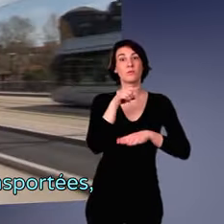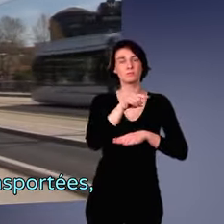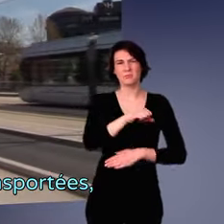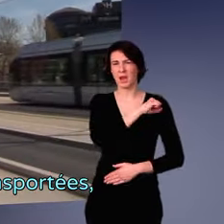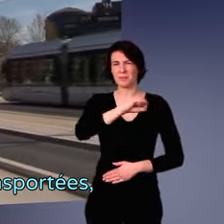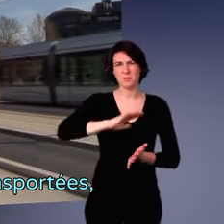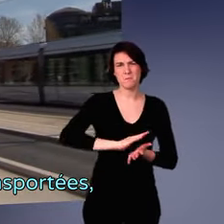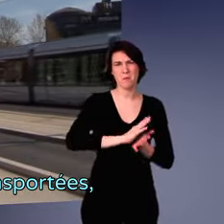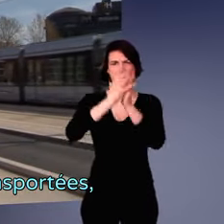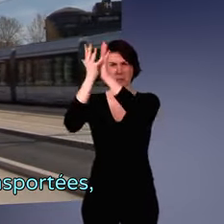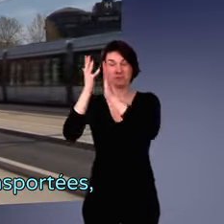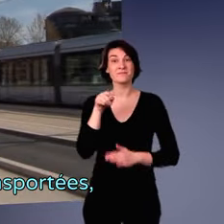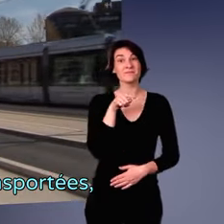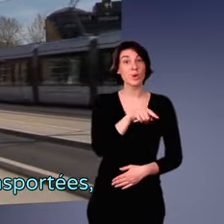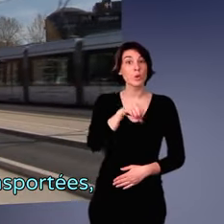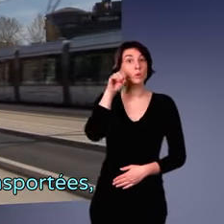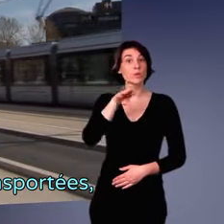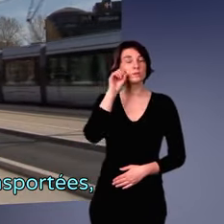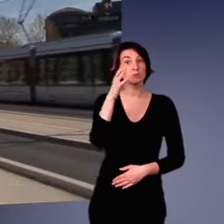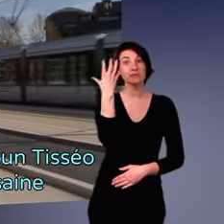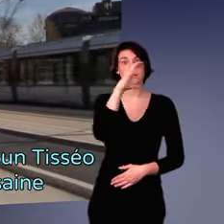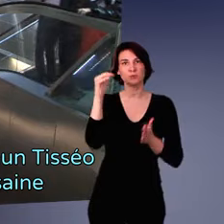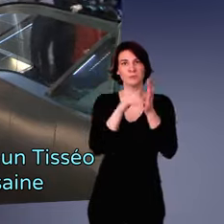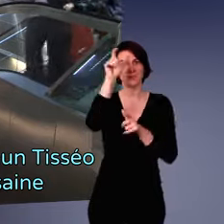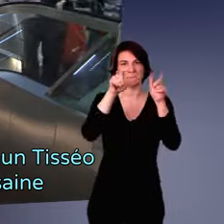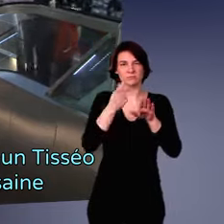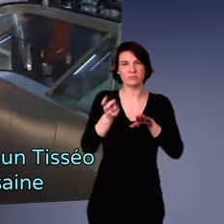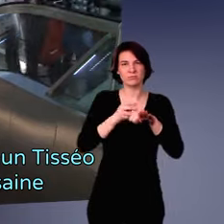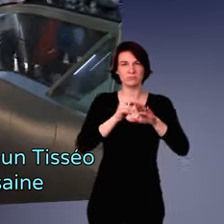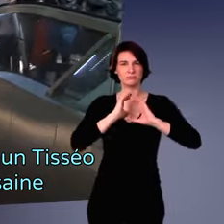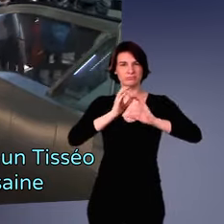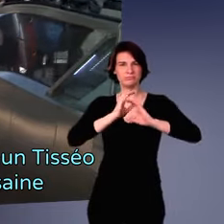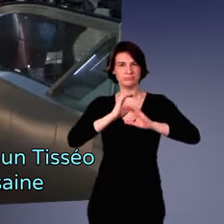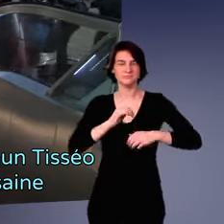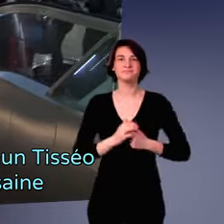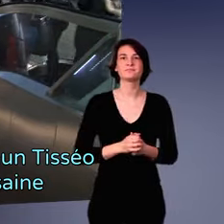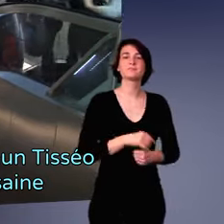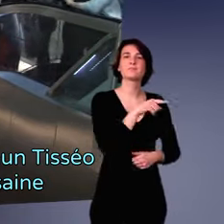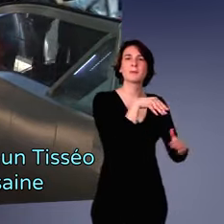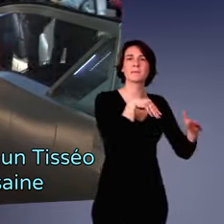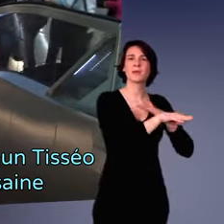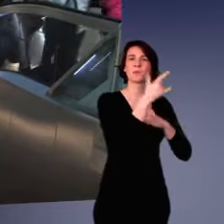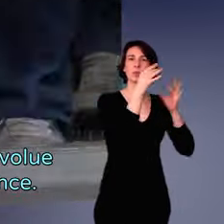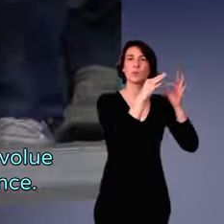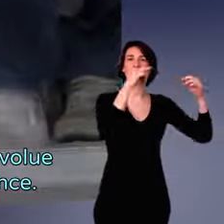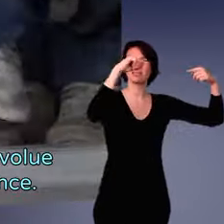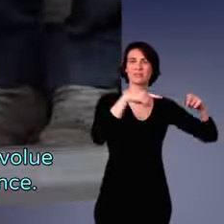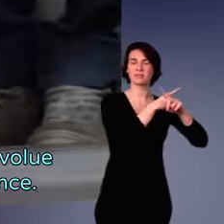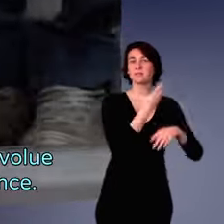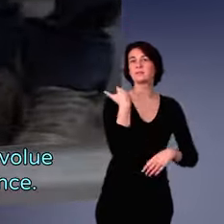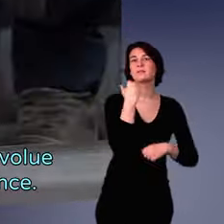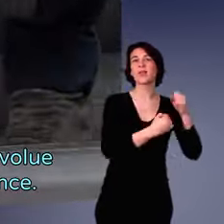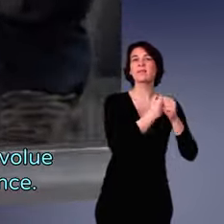avec chaque jour plus de 500000 personnes transportées le réseau de transport en commun Tico de l'agglomération toulousaine est avec la